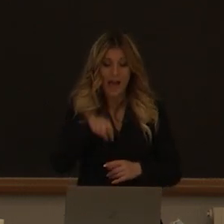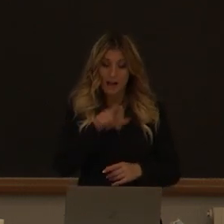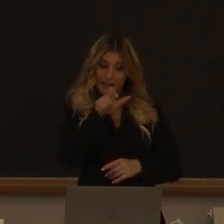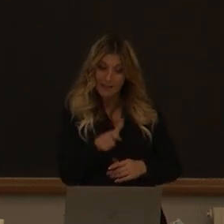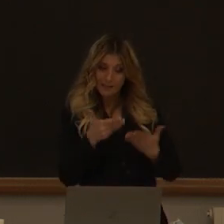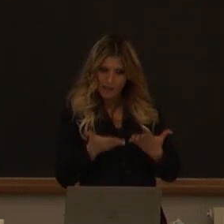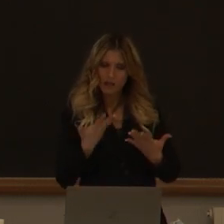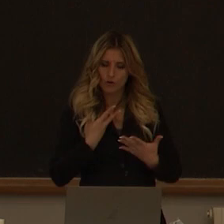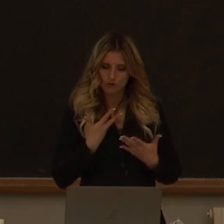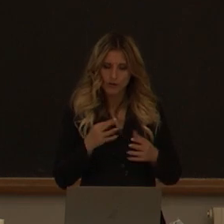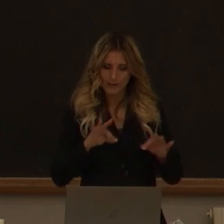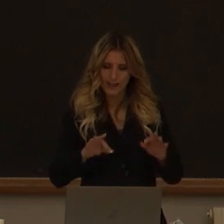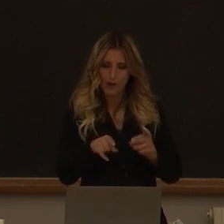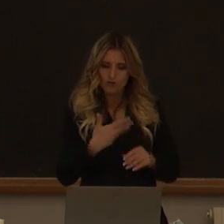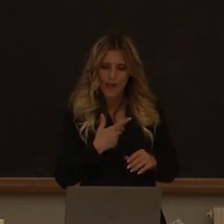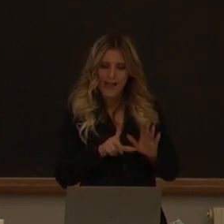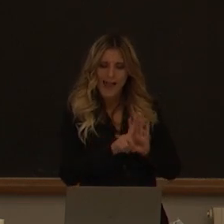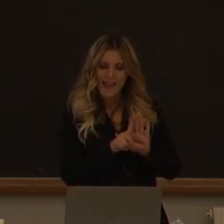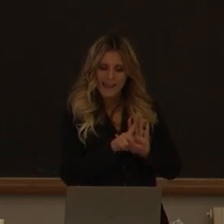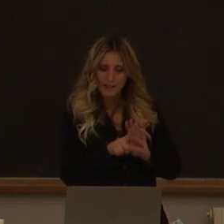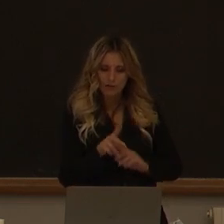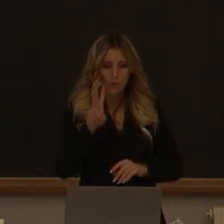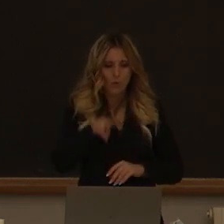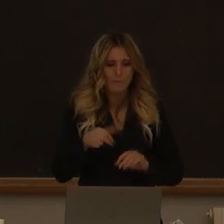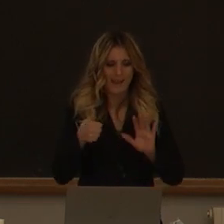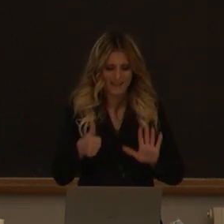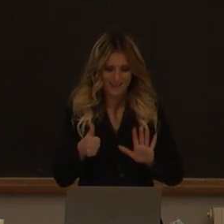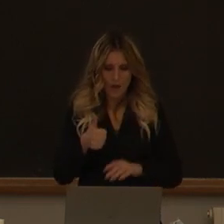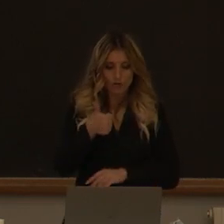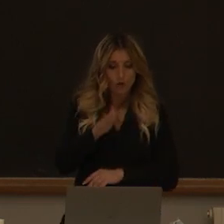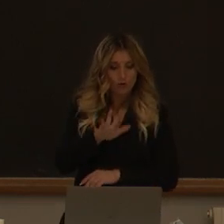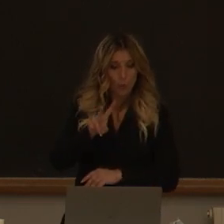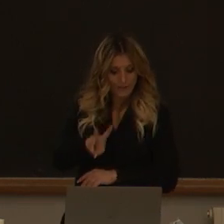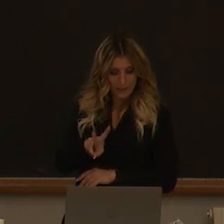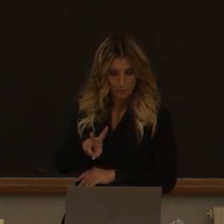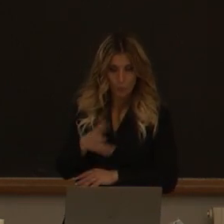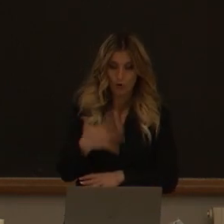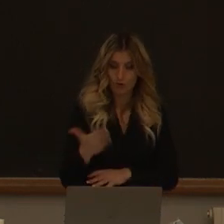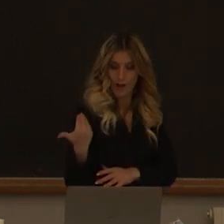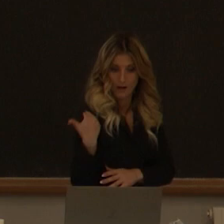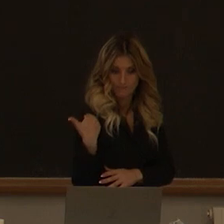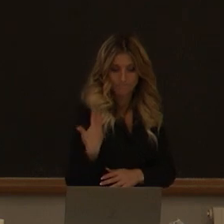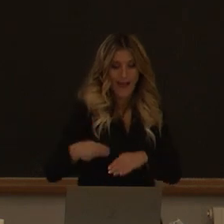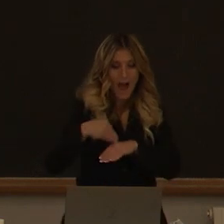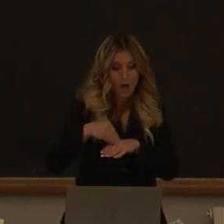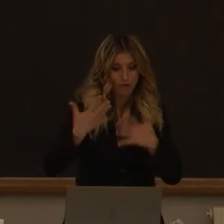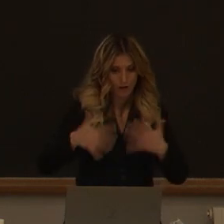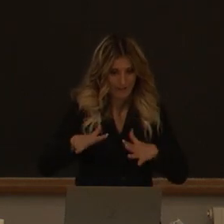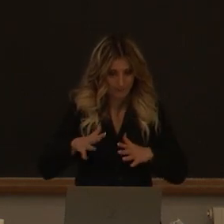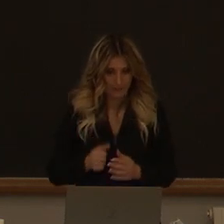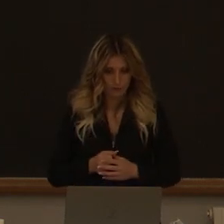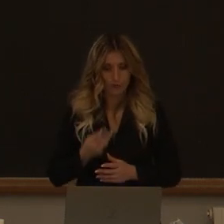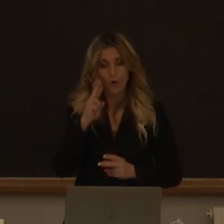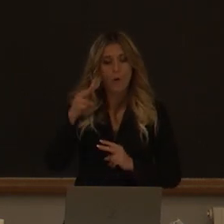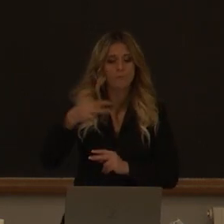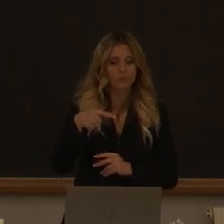è regolamentata dal noto decreto legislativo del 2006, il 152, che è stato recentemente aggiornato. Da un punto